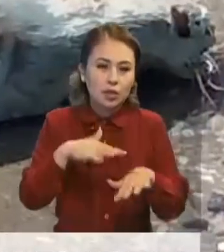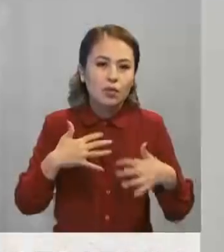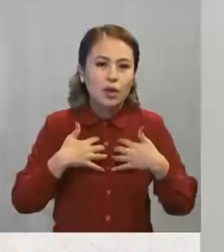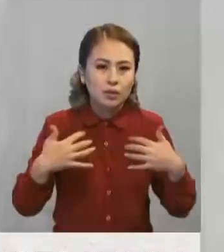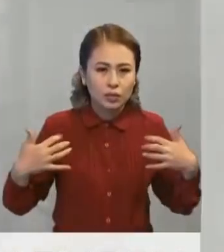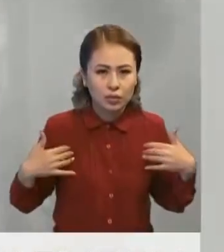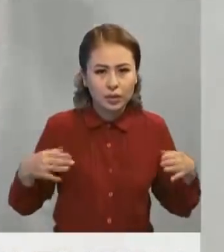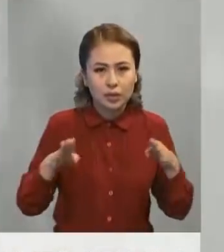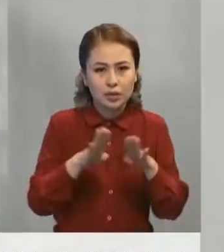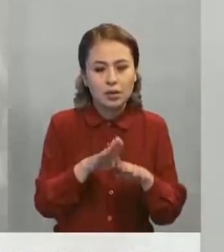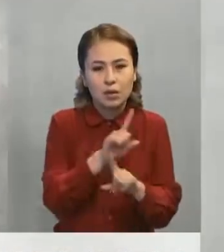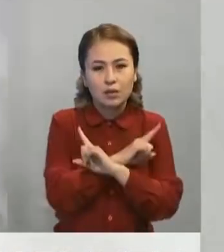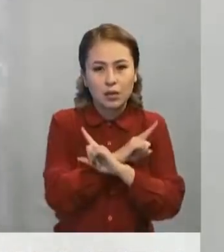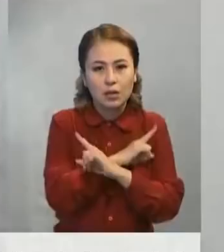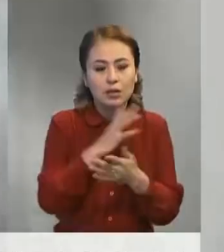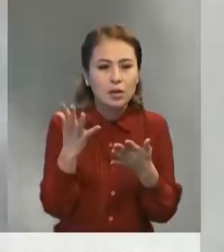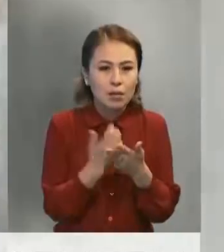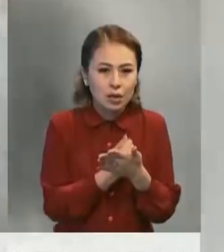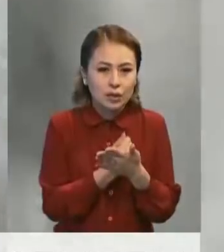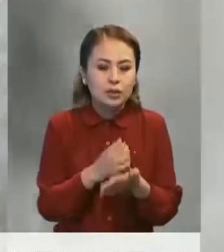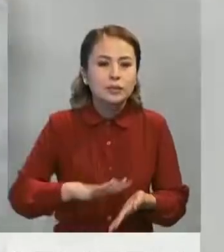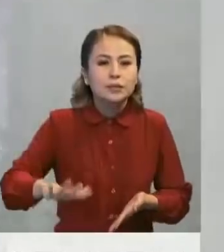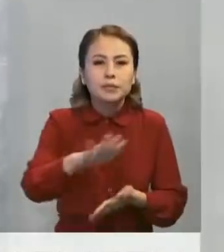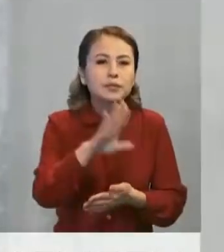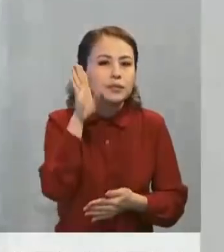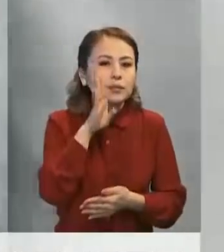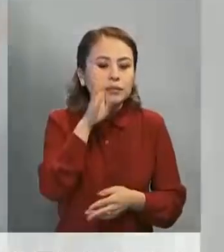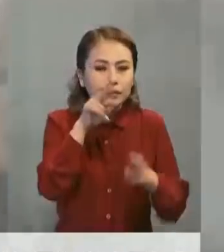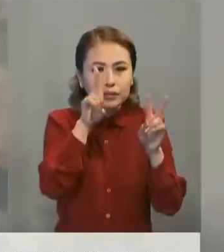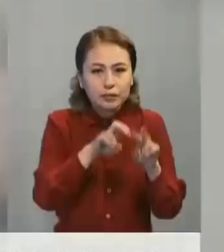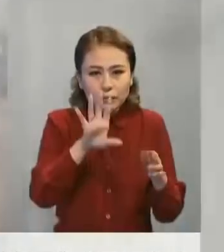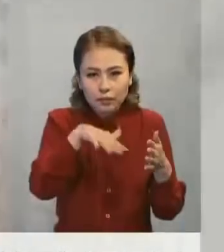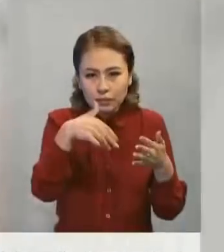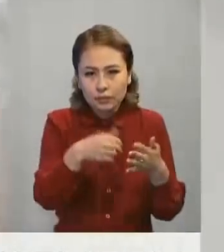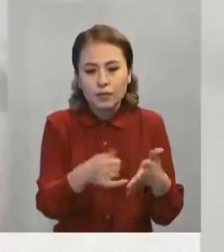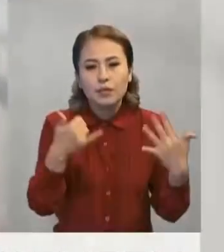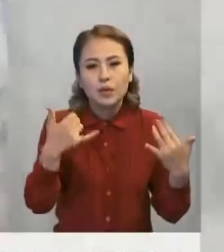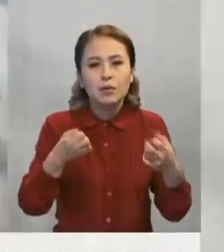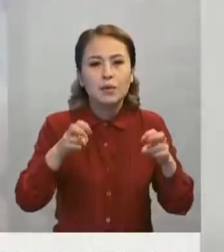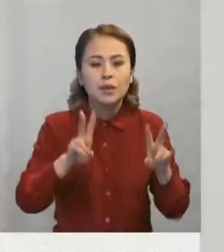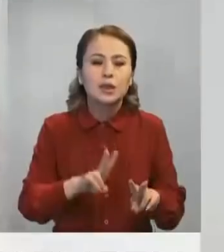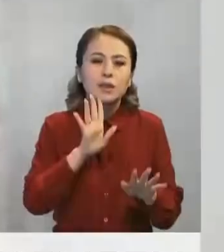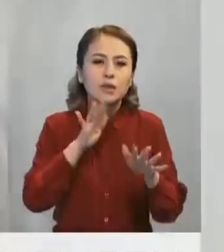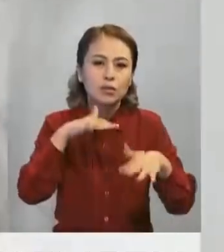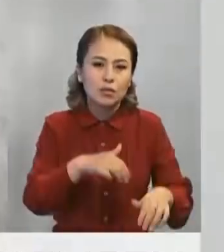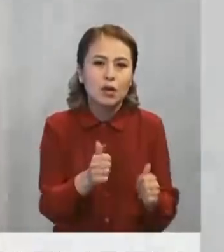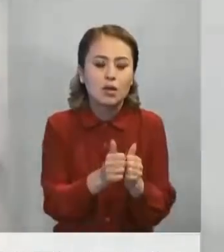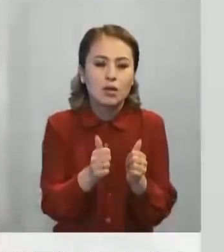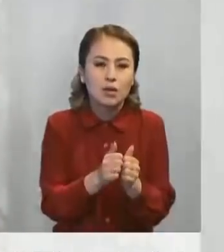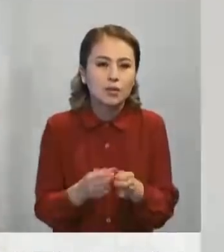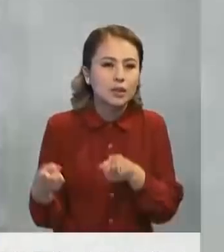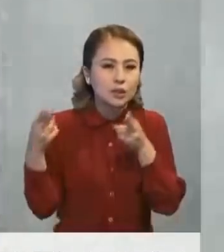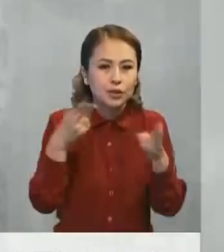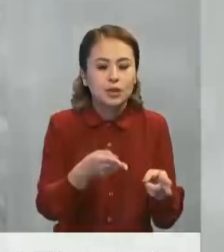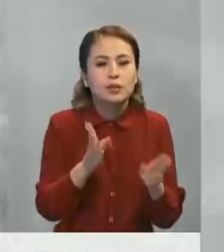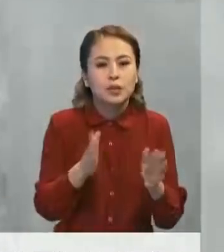теңіз жануарының өлексесі анықталған еді. Жағалау аумағын зерттеу жұмыстары әлі жалғасып жатыр. Бүгін таңертең теңіз үстін барлауға